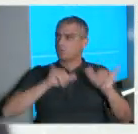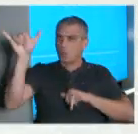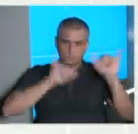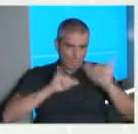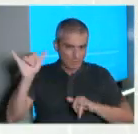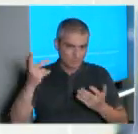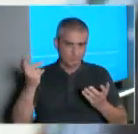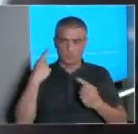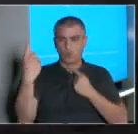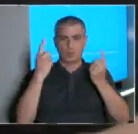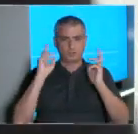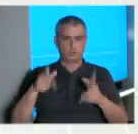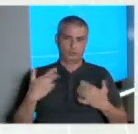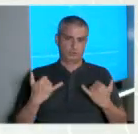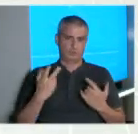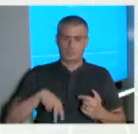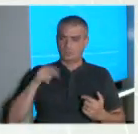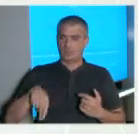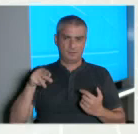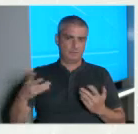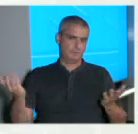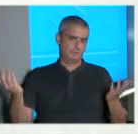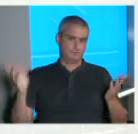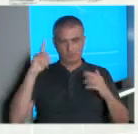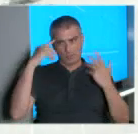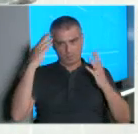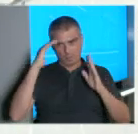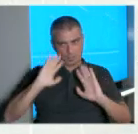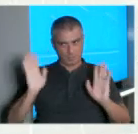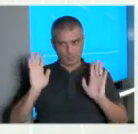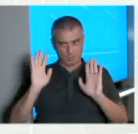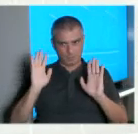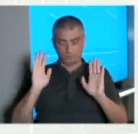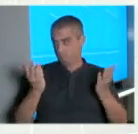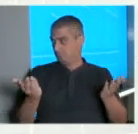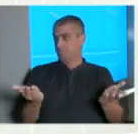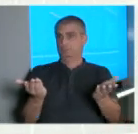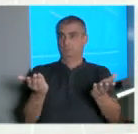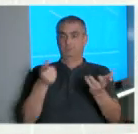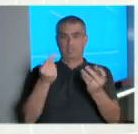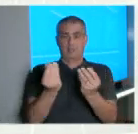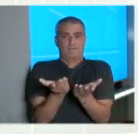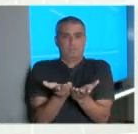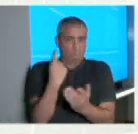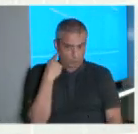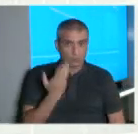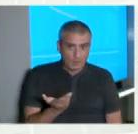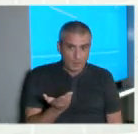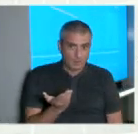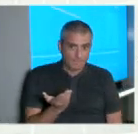לחוץ לארץ, כל אחד יש לו שני רכבים, שלא יבלבלו דמו. הנה, אלה הדברים, אתה שומע?